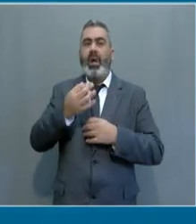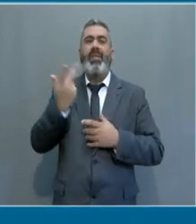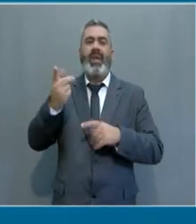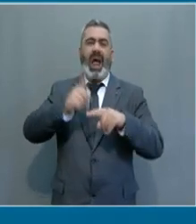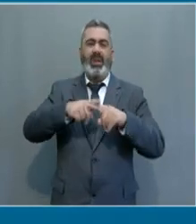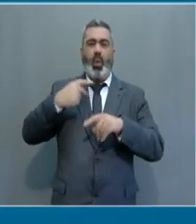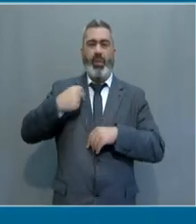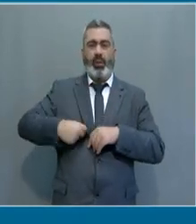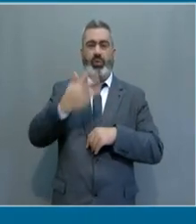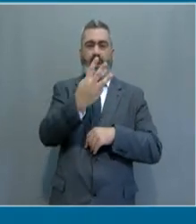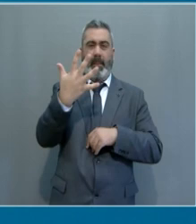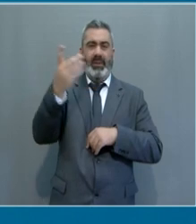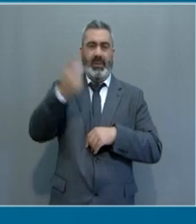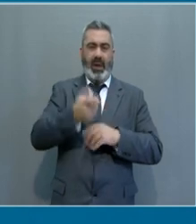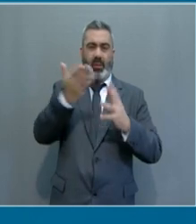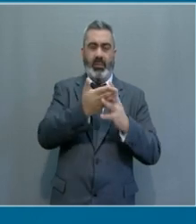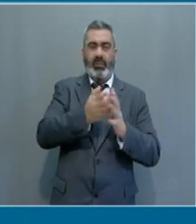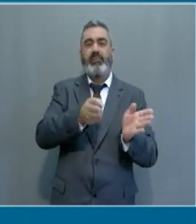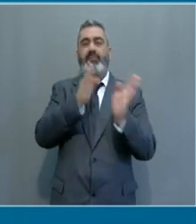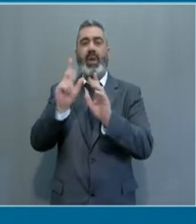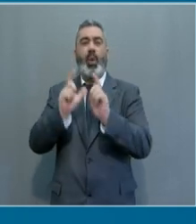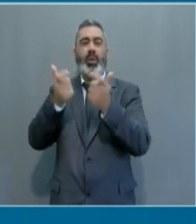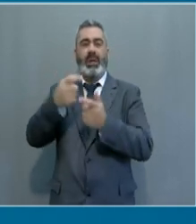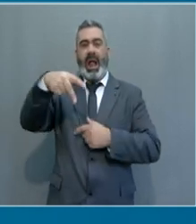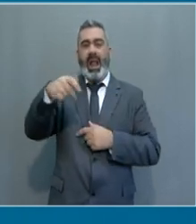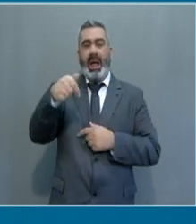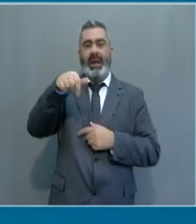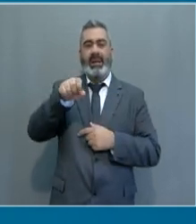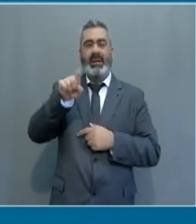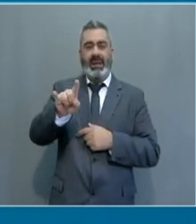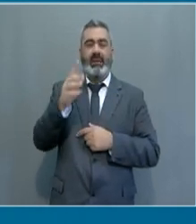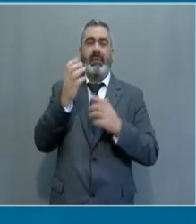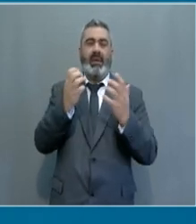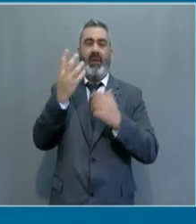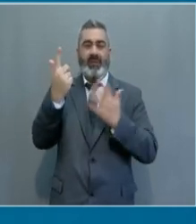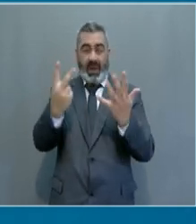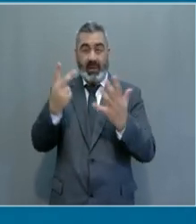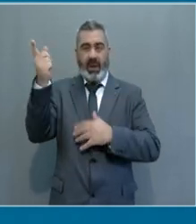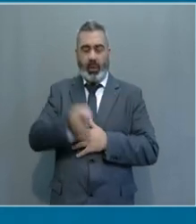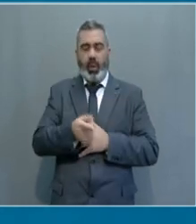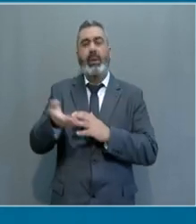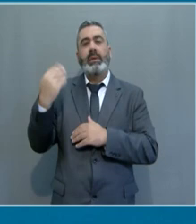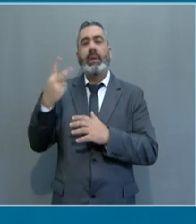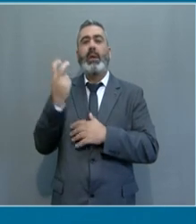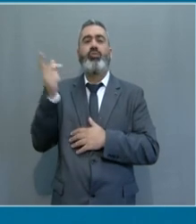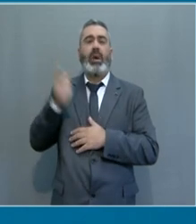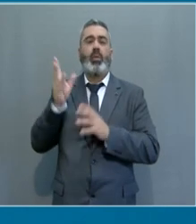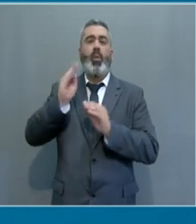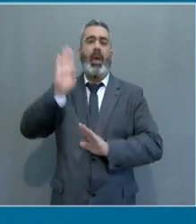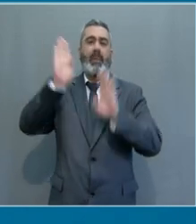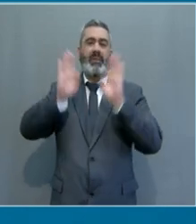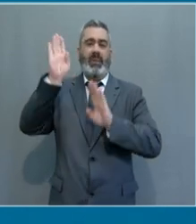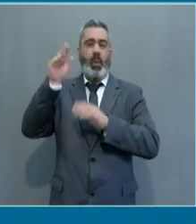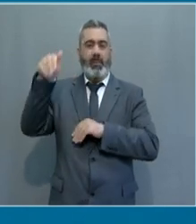35%, είναι η οικογένεια Λάτσι με ένα 47% και βέβαιως ένα 18 με 20% το οποίο είναι στο χρηματιστήριο